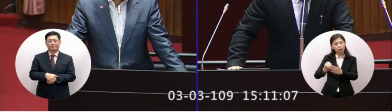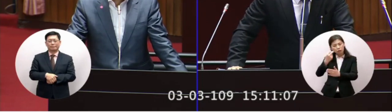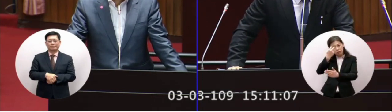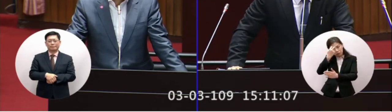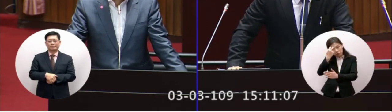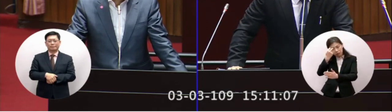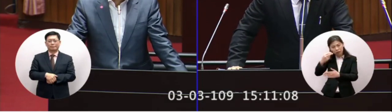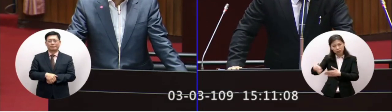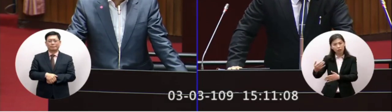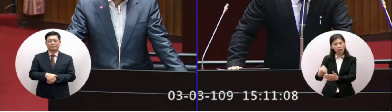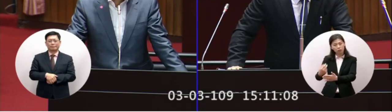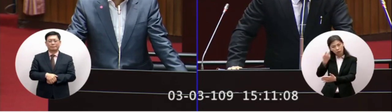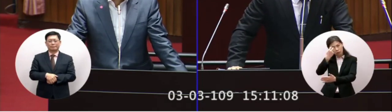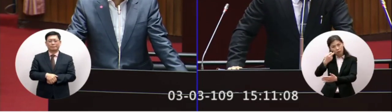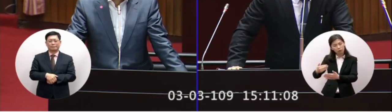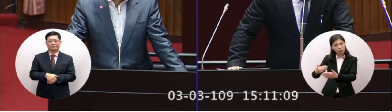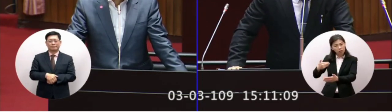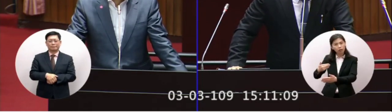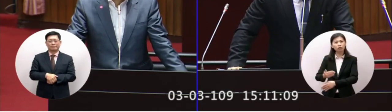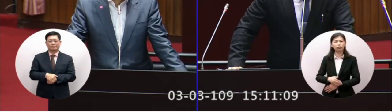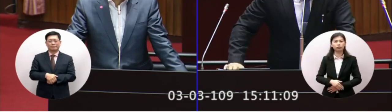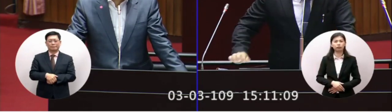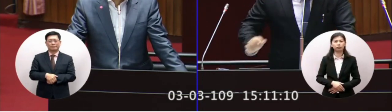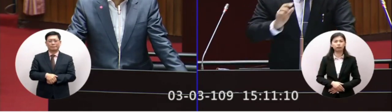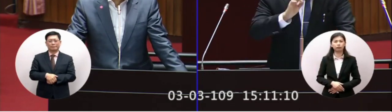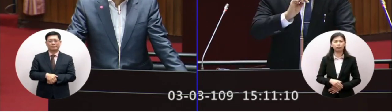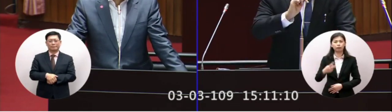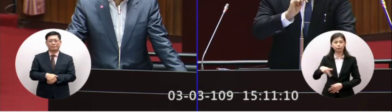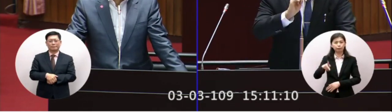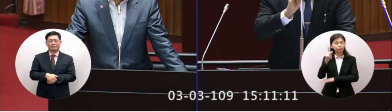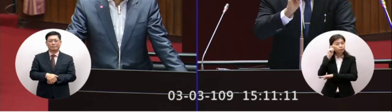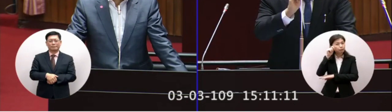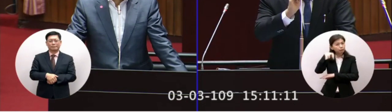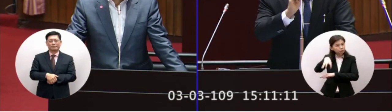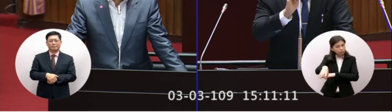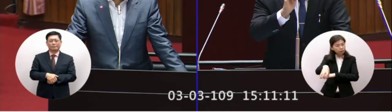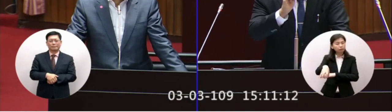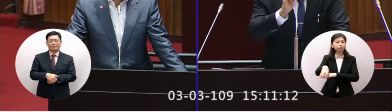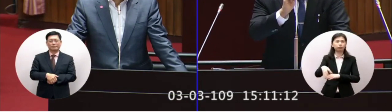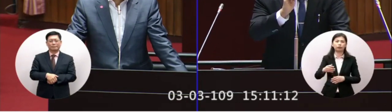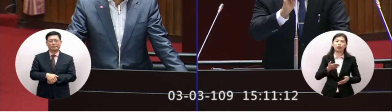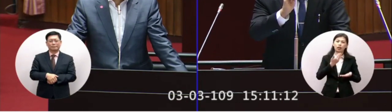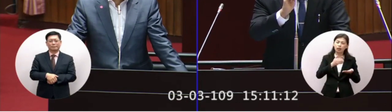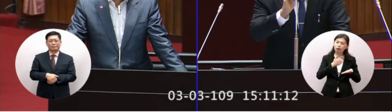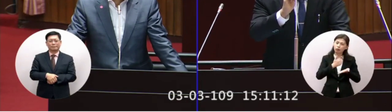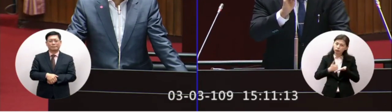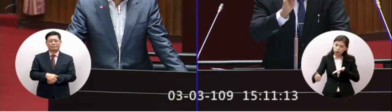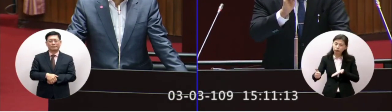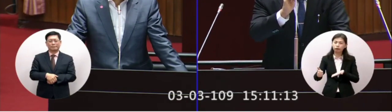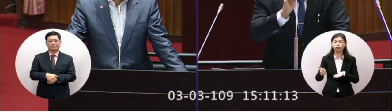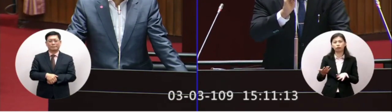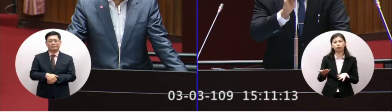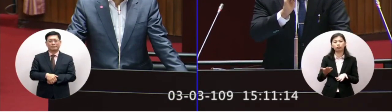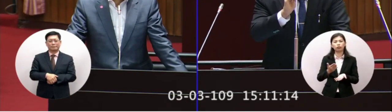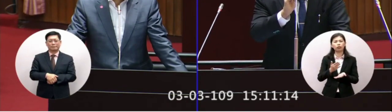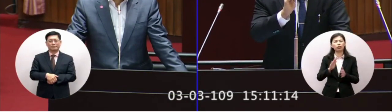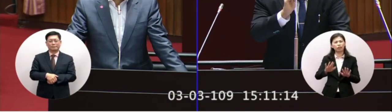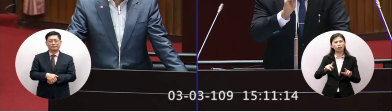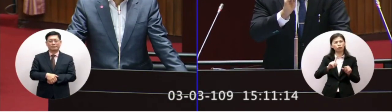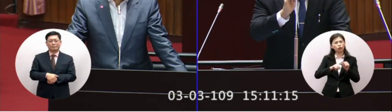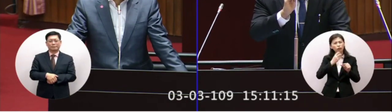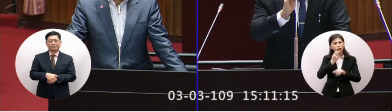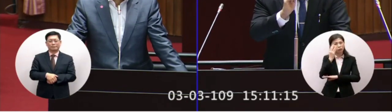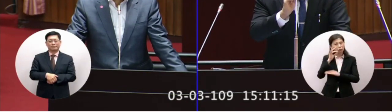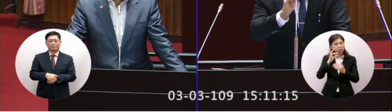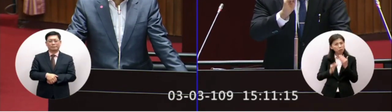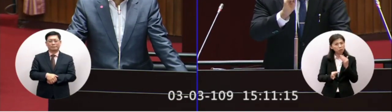务中心的这个计划来设置，那包括说旅馆的配置、选置送餐者，其实目前还没有中央没有明定一个